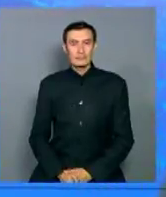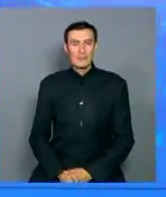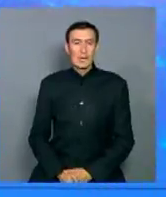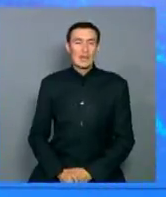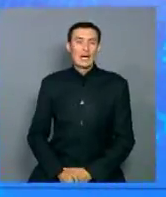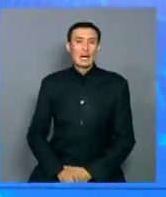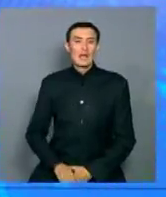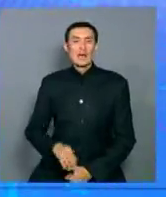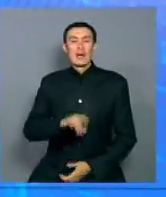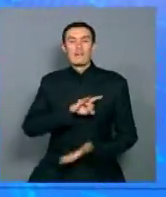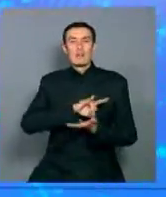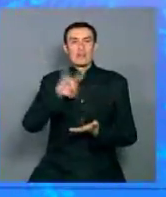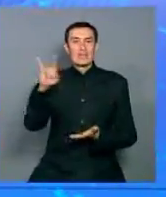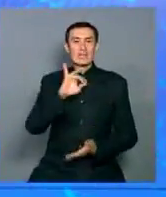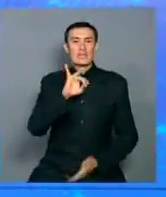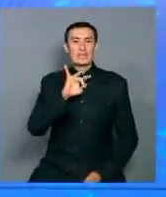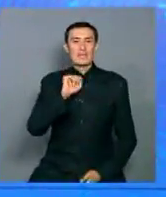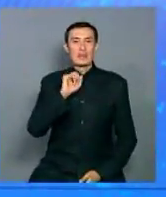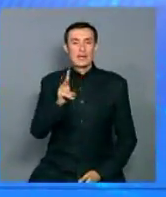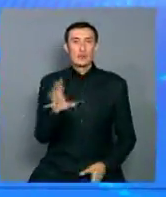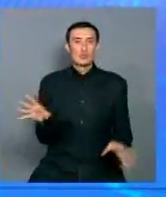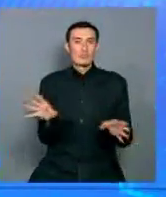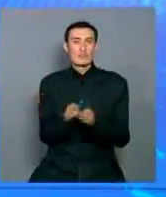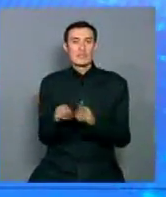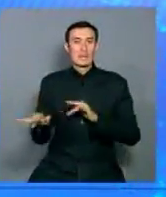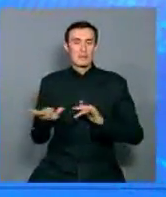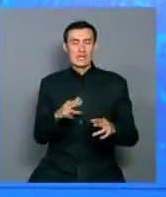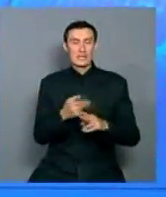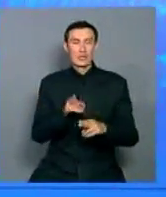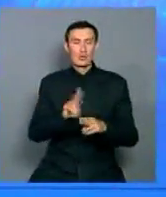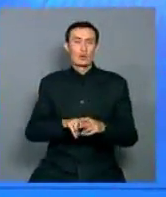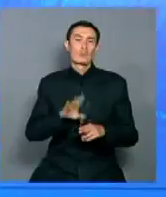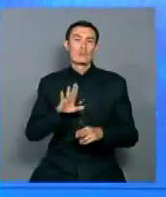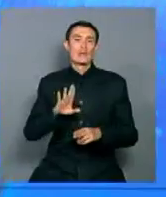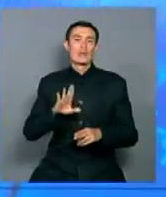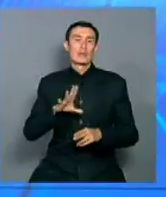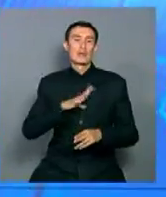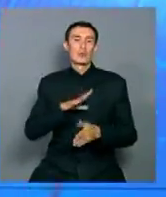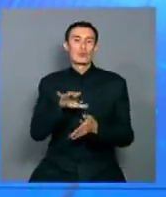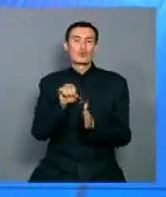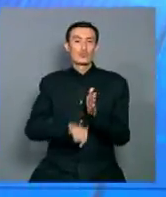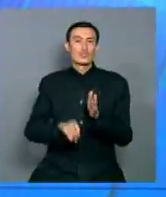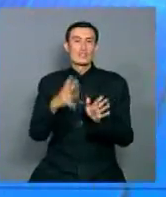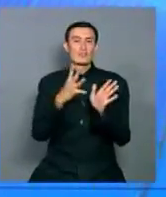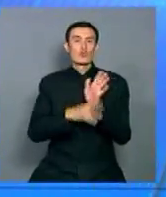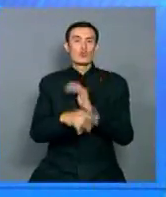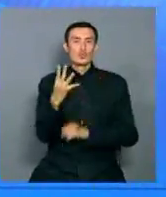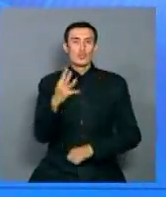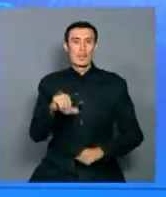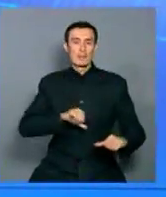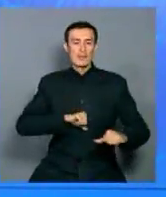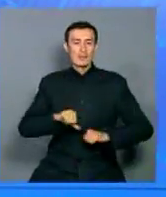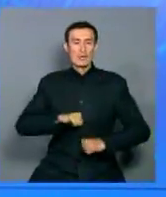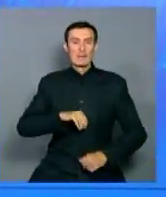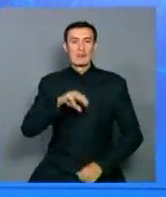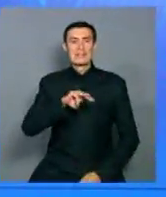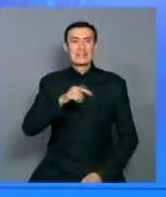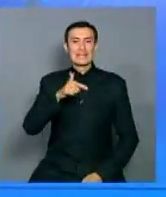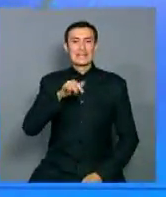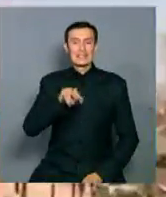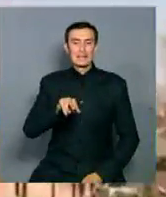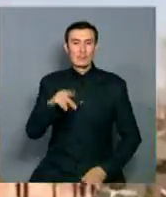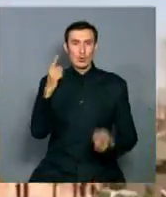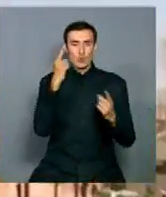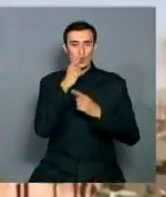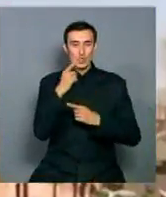ВВС и разведслужбы Ирака провели совместную операцию, в результате которой на западе страны были ликвидированы 94 боевика ТИГИЛ. По данным вооруженных